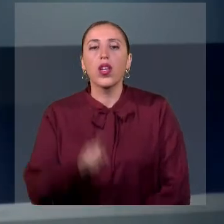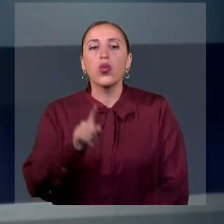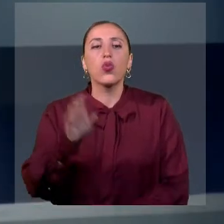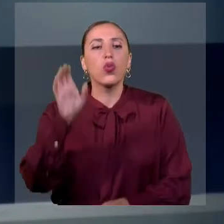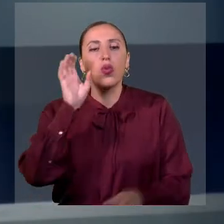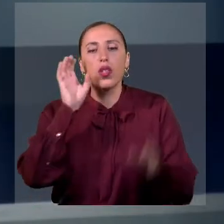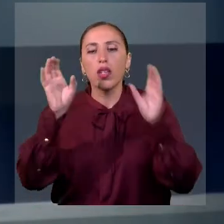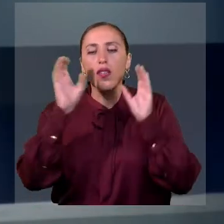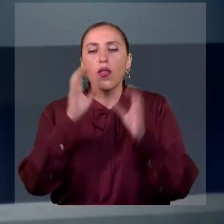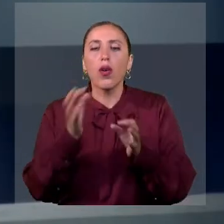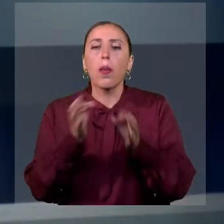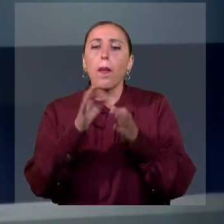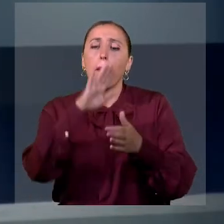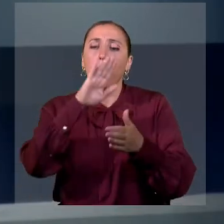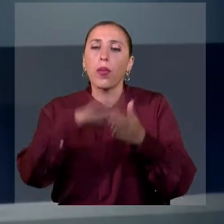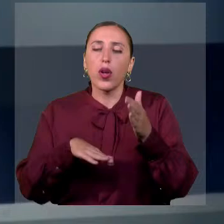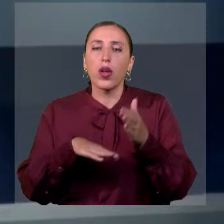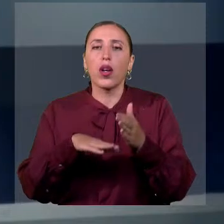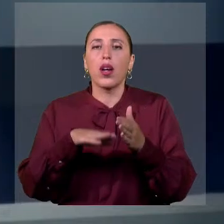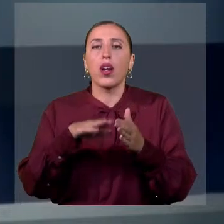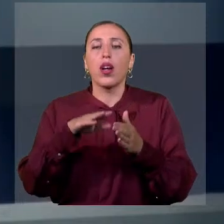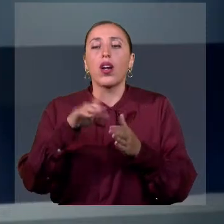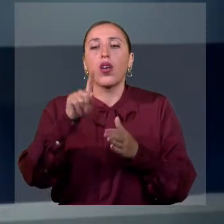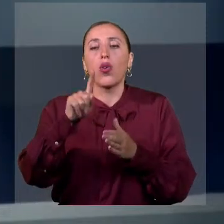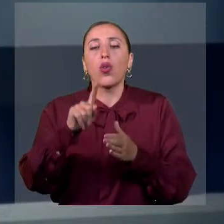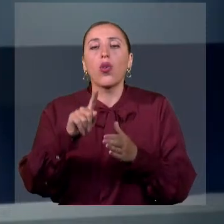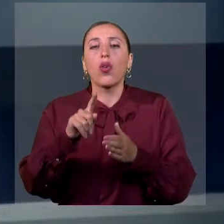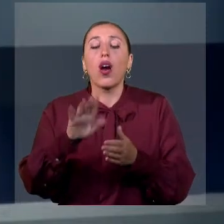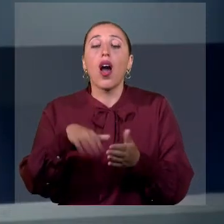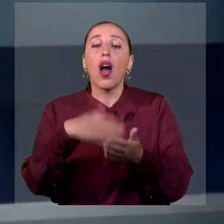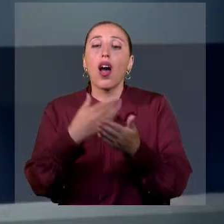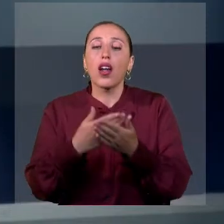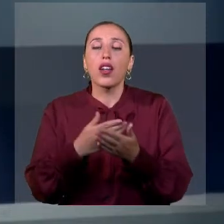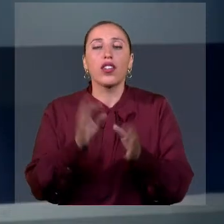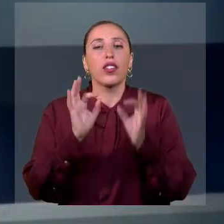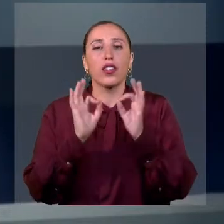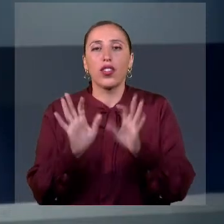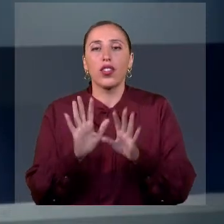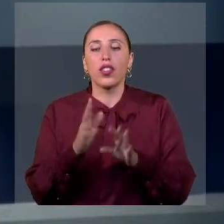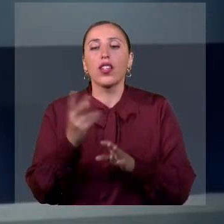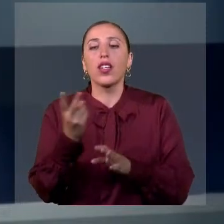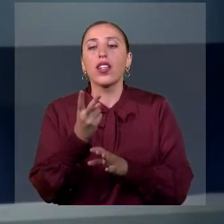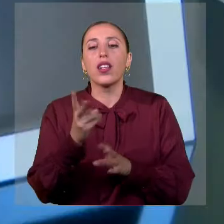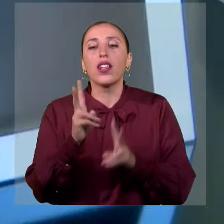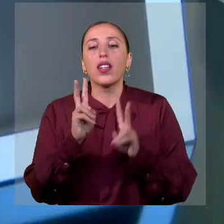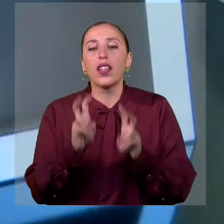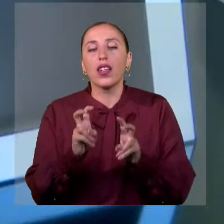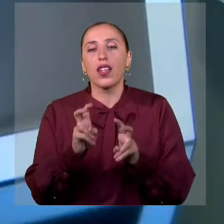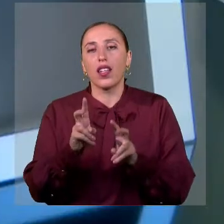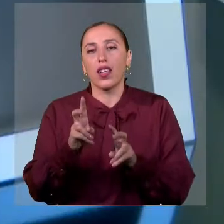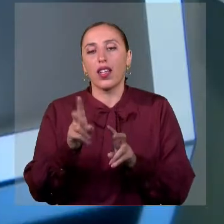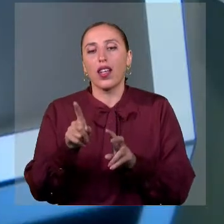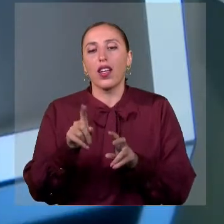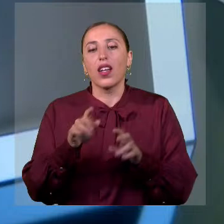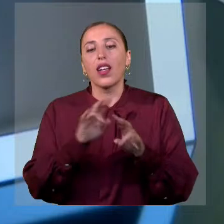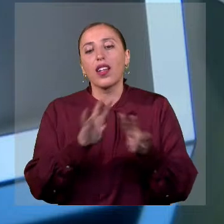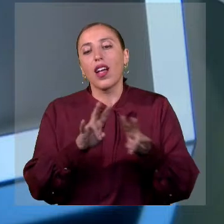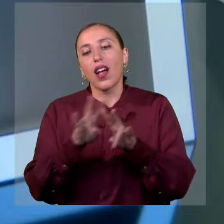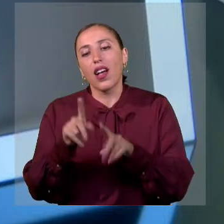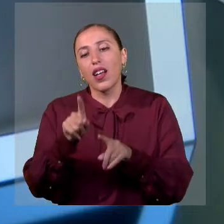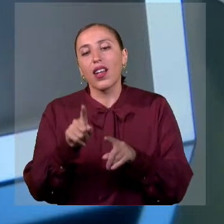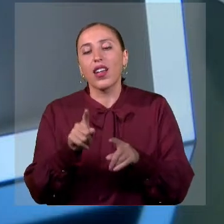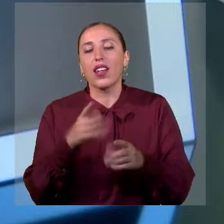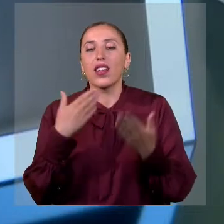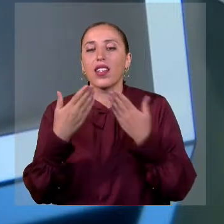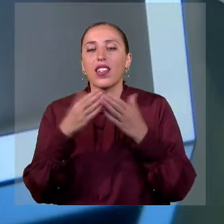լսելու, եւ որ նման մոտեցումը հարիր չէ պետական ինստիտուտների միջև հարաբերությունների հաղորդակցության։ Ես էլի եմ ասել, հարգանքով